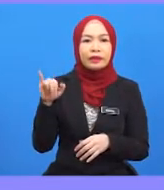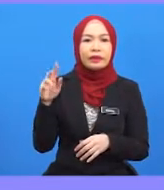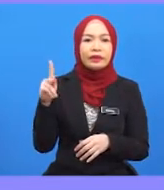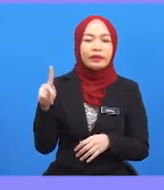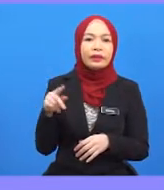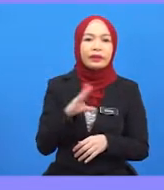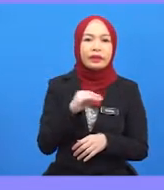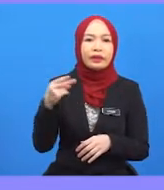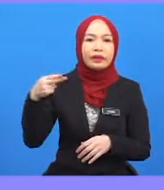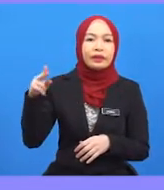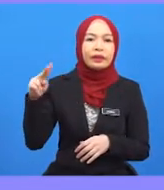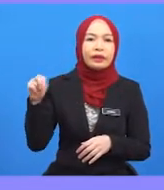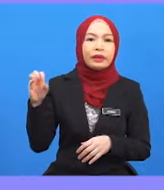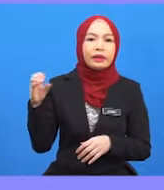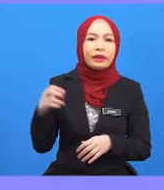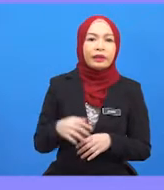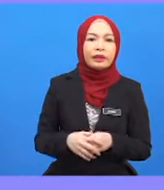jambu kepada tidak berwarna.